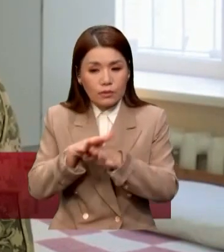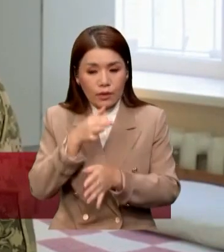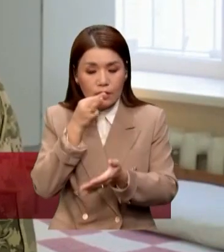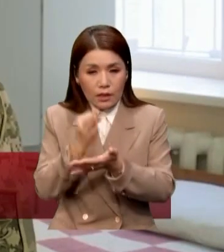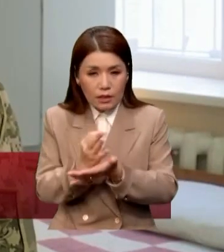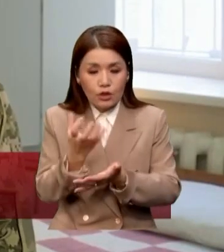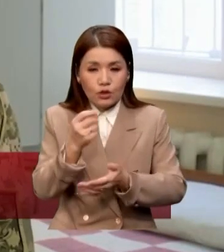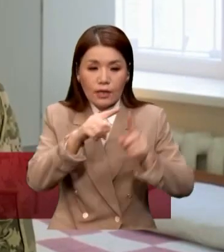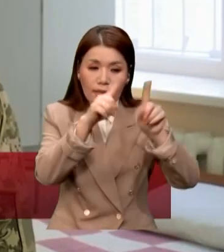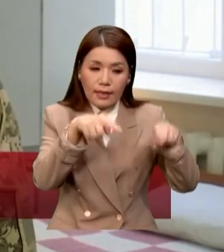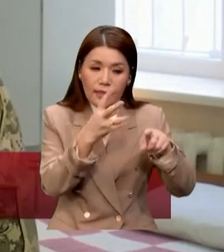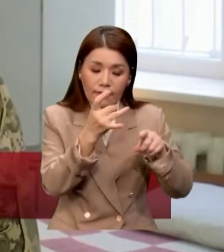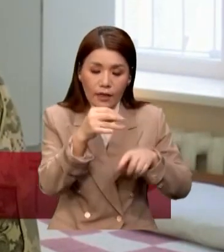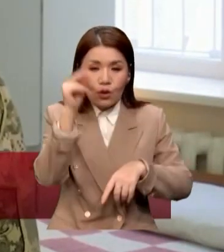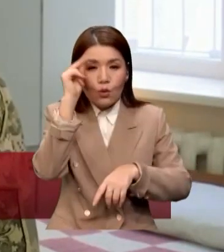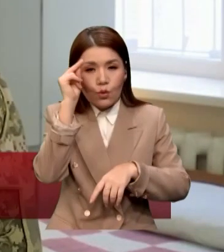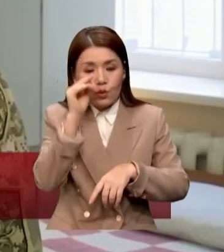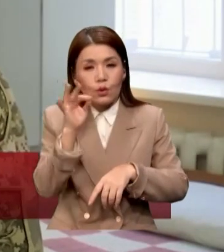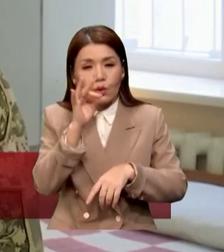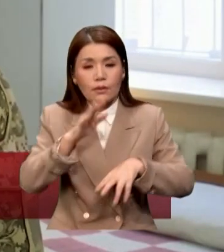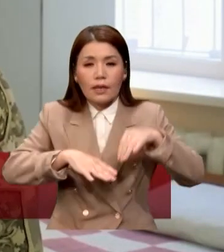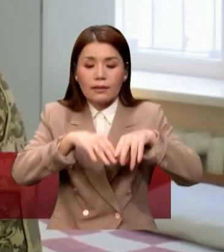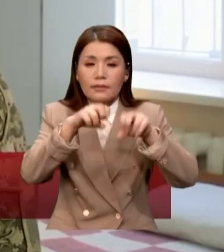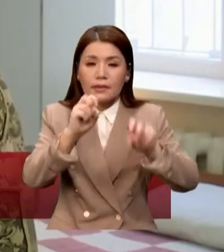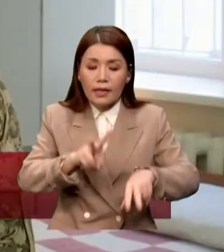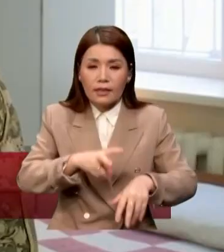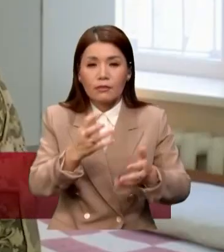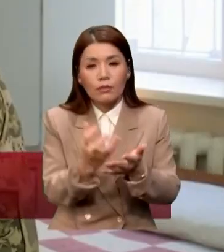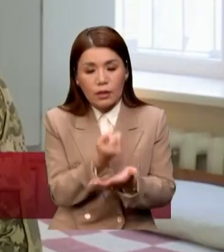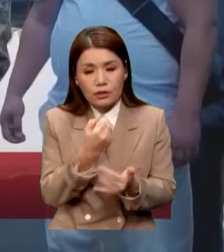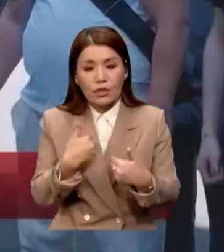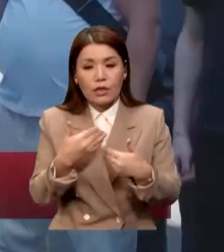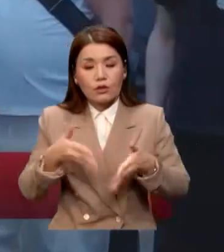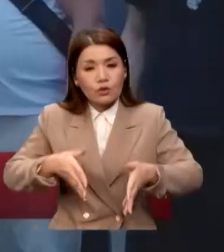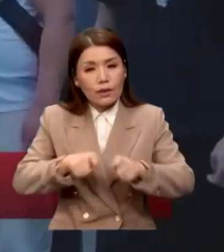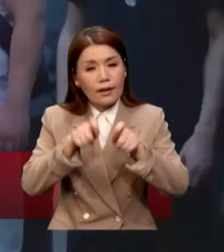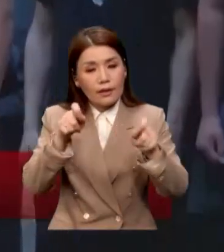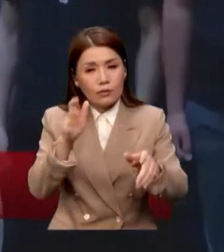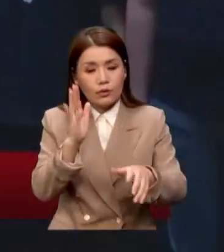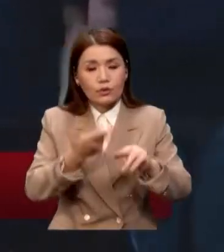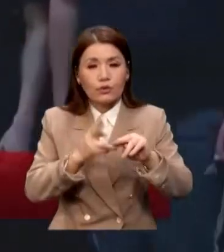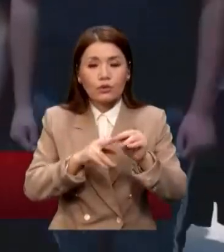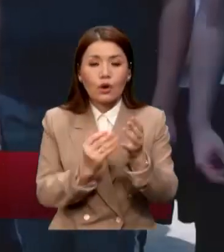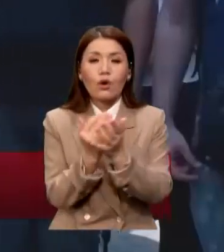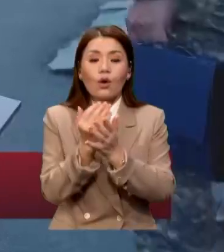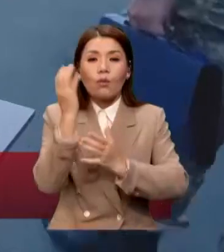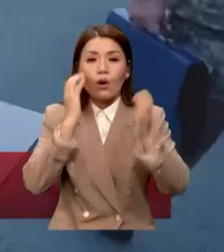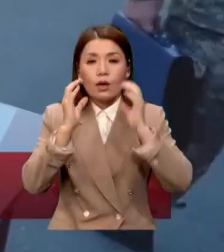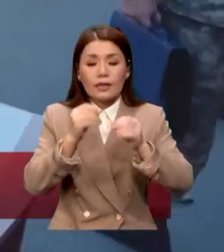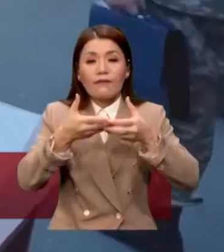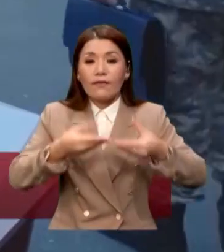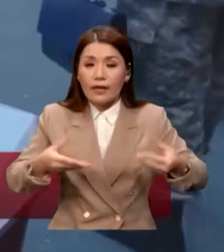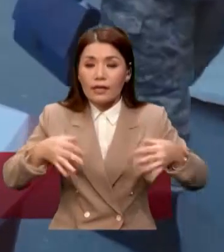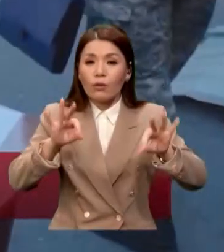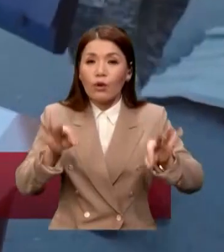осы сертификат алып оқуға деген жақсы маман иесі болуға деген жолың ашылады. Жоғары оқу орындағы тегін білімге көктемгі